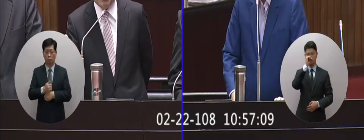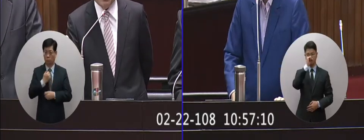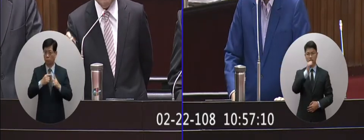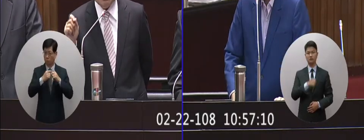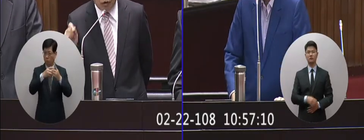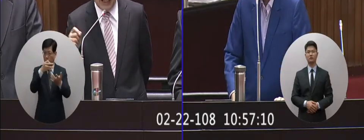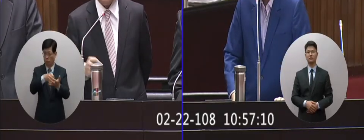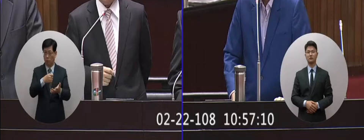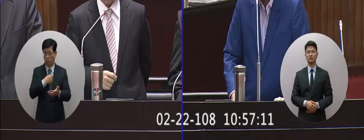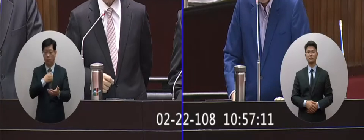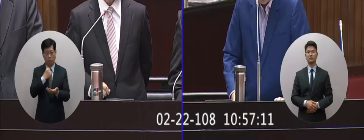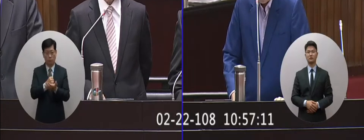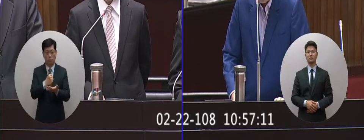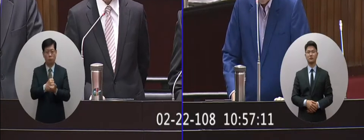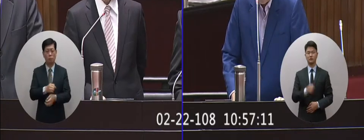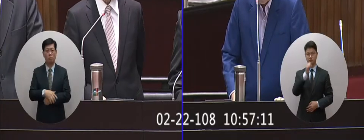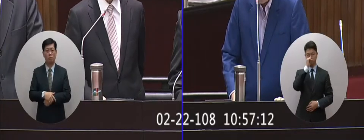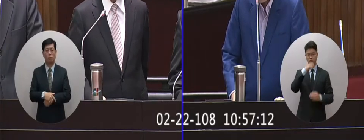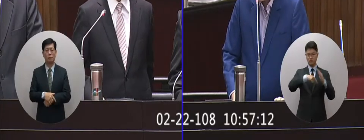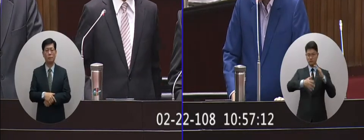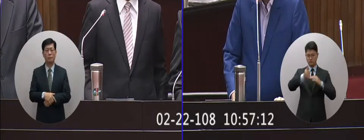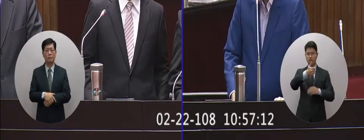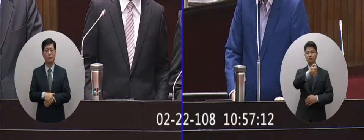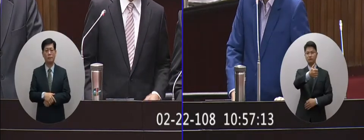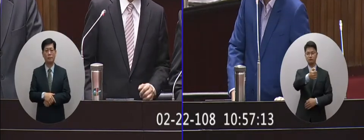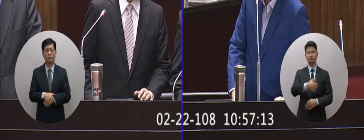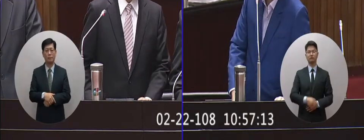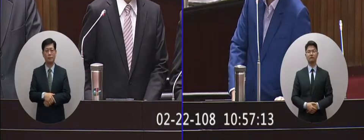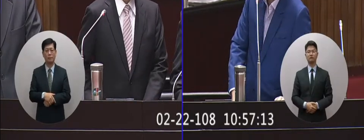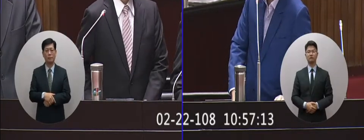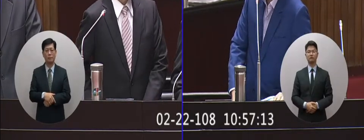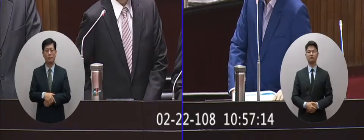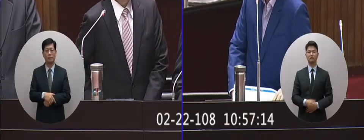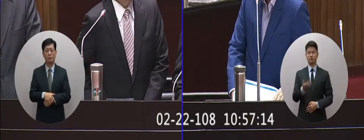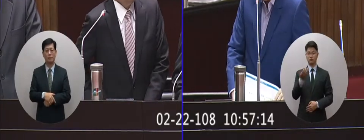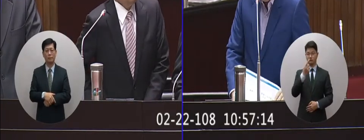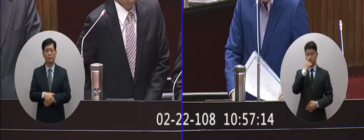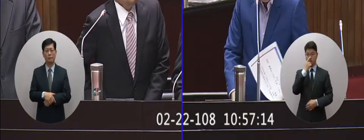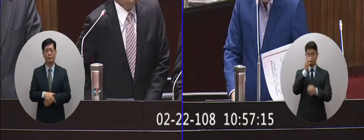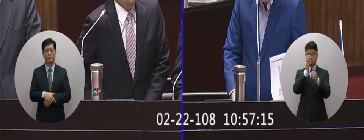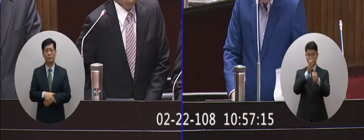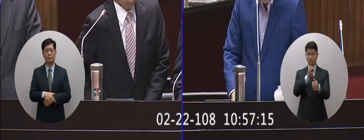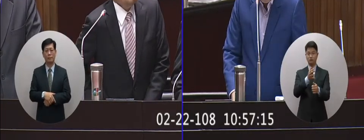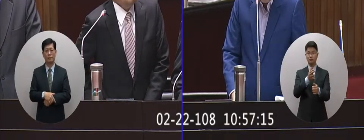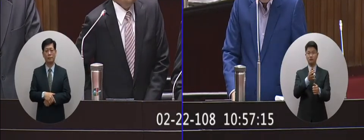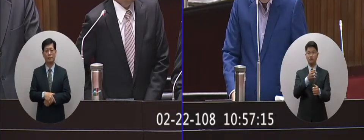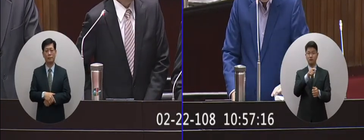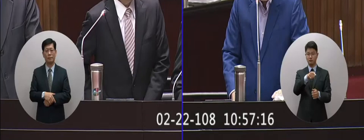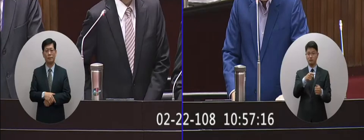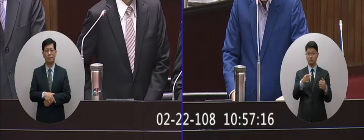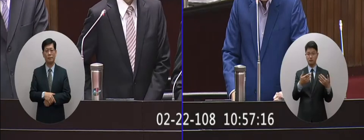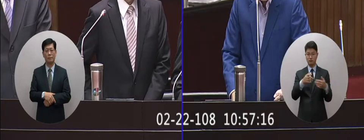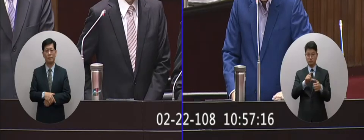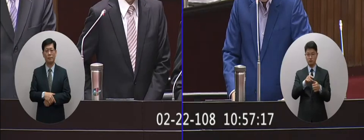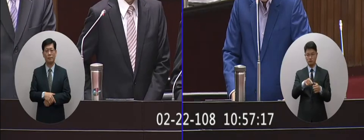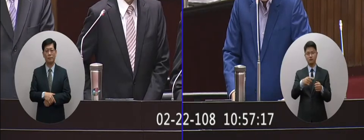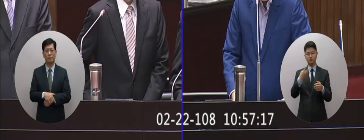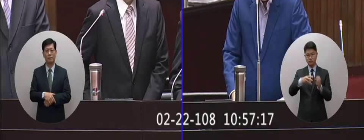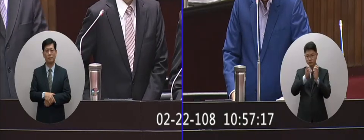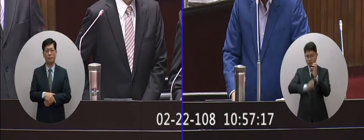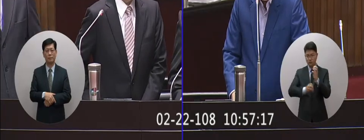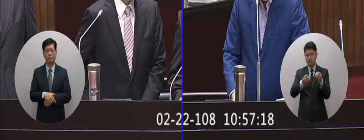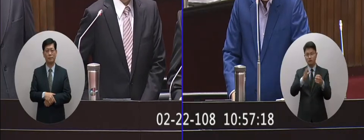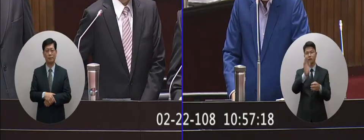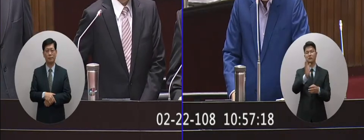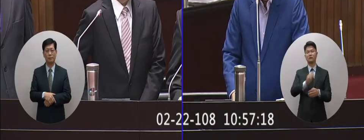自签名或盖章。 好，院长，谢谢哈。刚才我们请教了您的，这个就不再讨论哈。